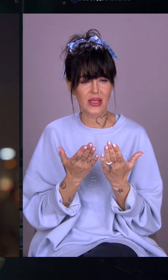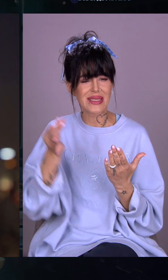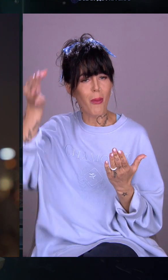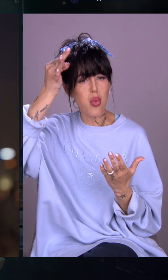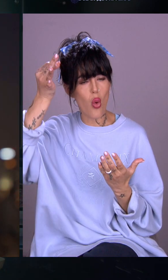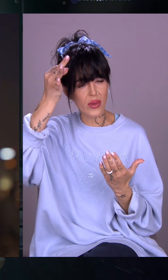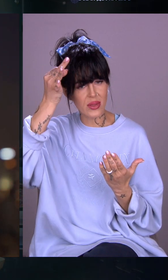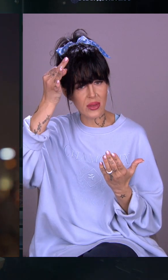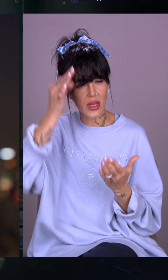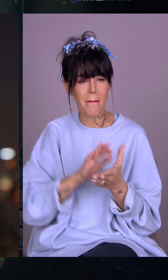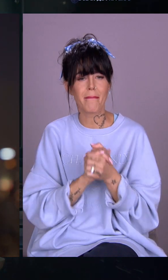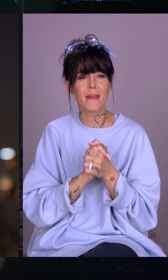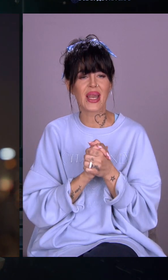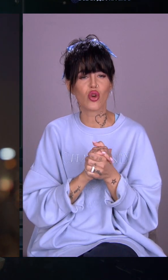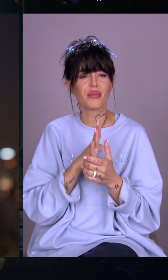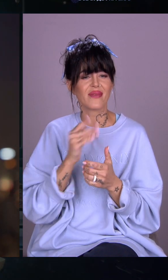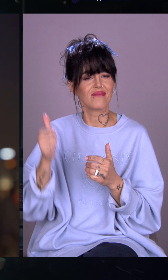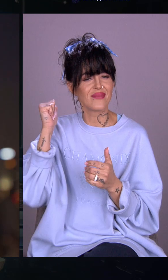спогади з мирного життя.